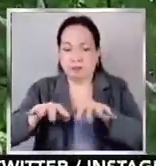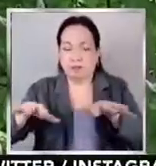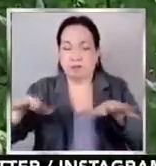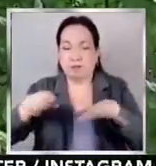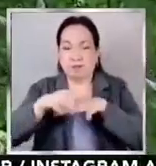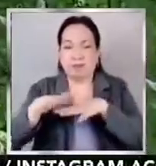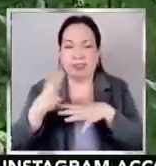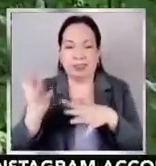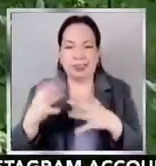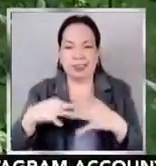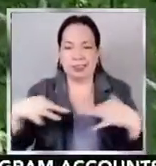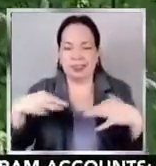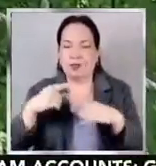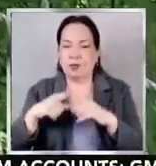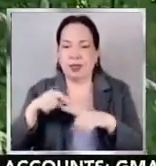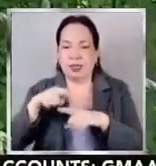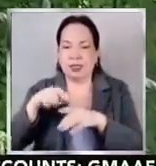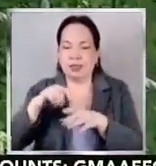outdoor attraction.